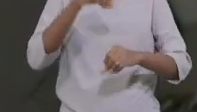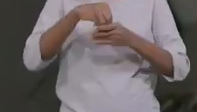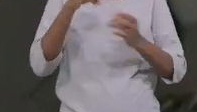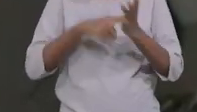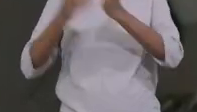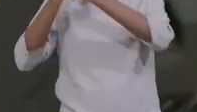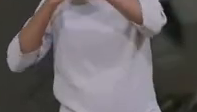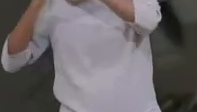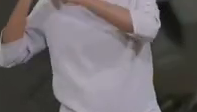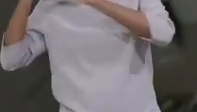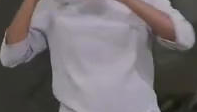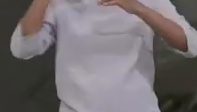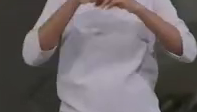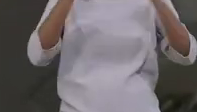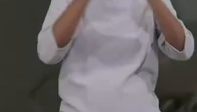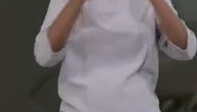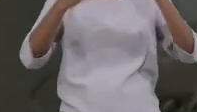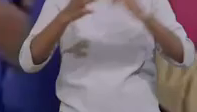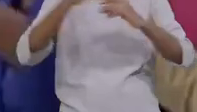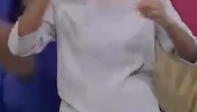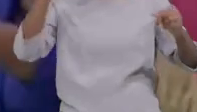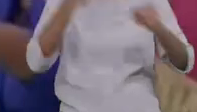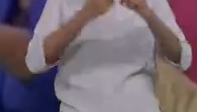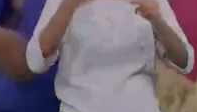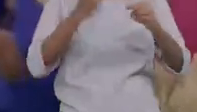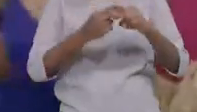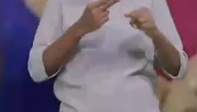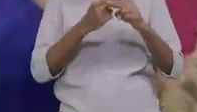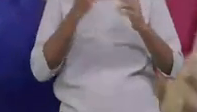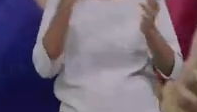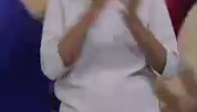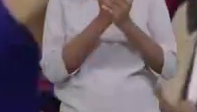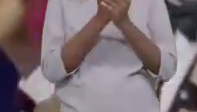dans cette génération, au nom de Jésus.